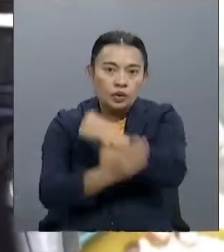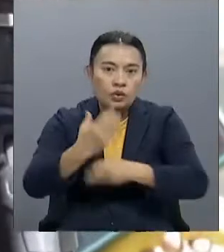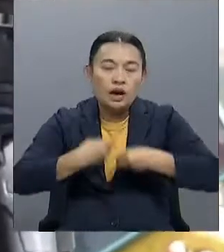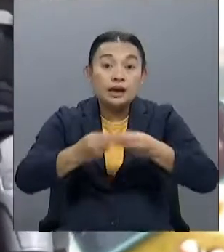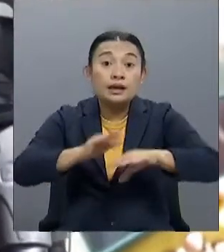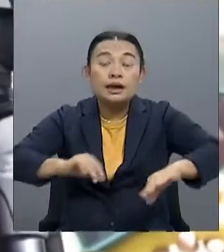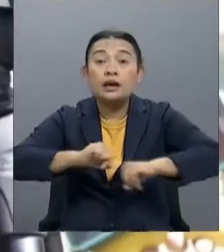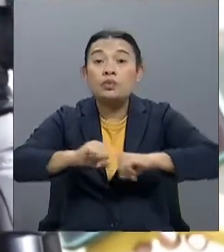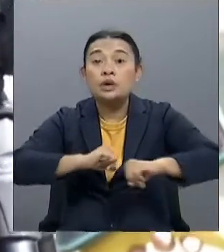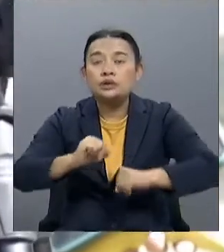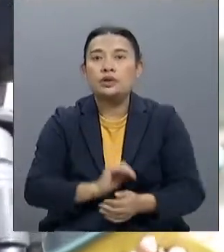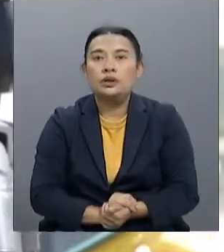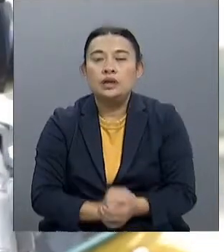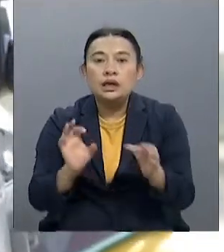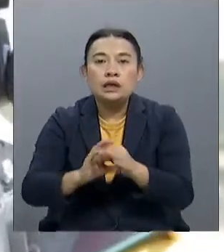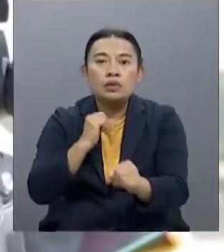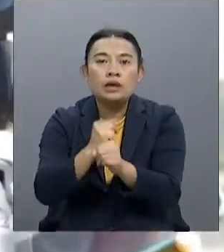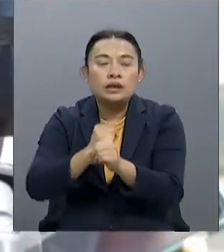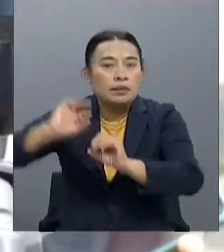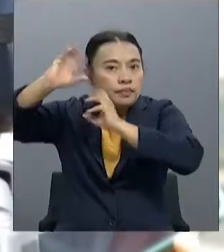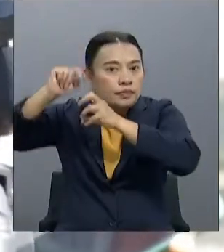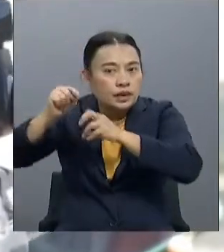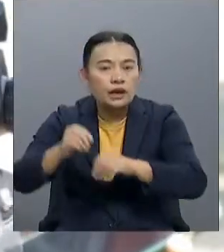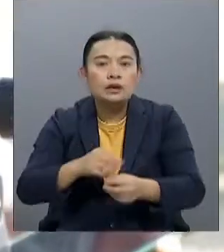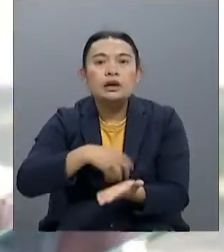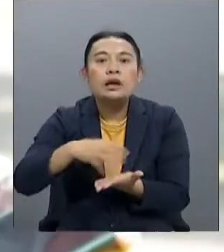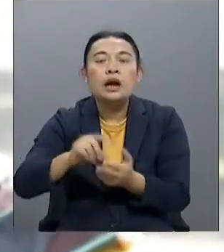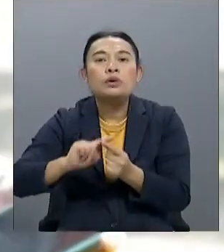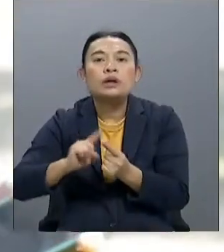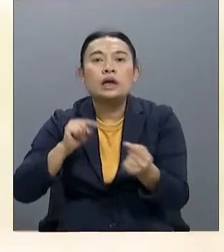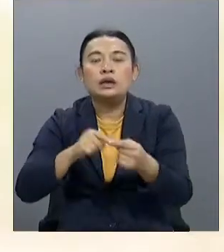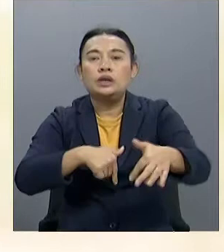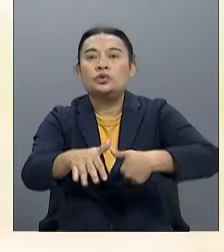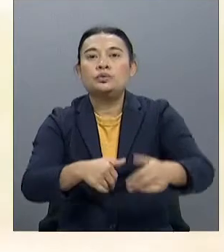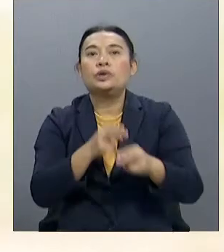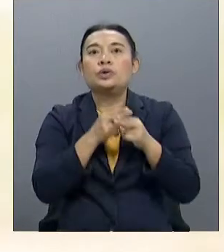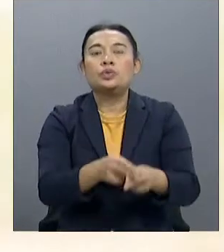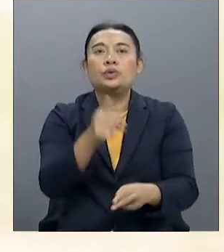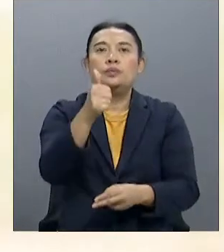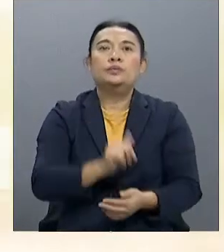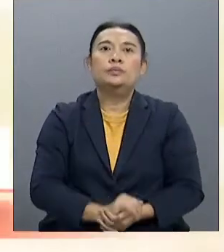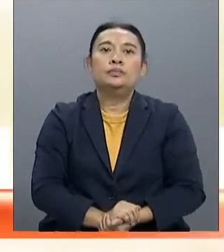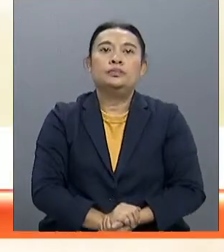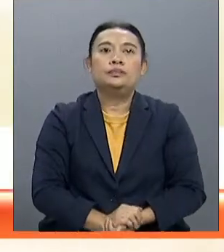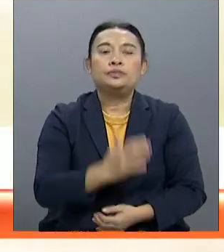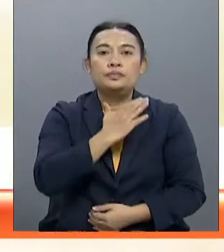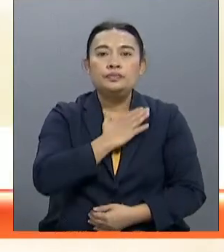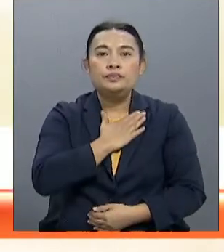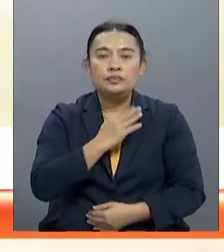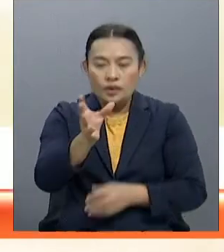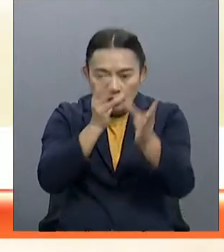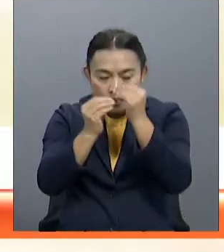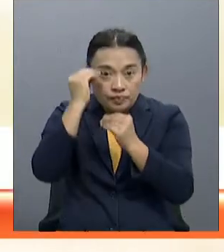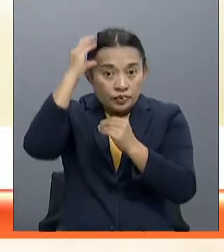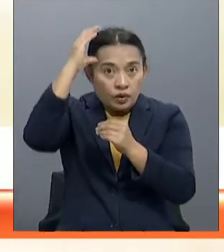ในพื้นที่ใช้สื่อหนังสั้นเพื่อสื่อสารเรื่องราวในชุมชนของตนเอง ได้ความรู้ค่ะแล้วก็ได้ความรักจ